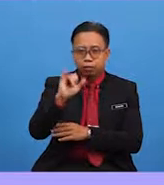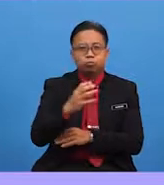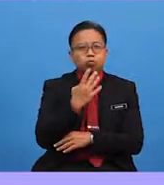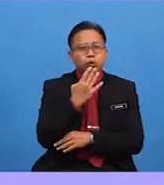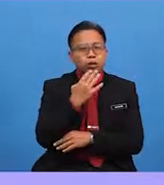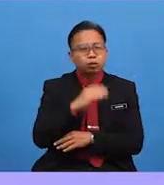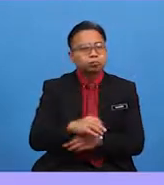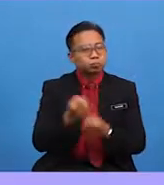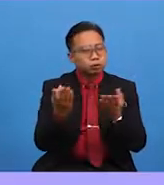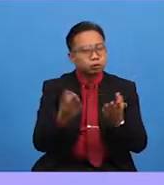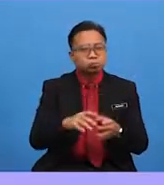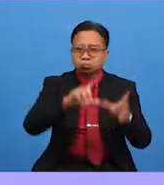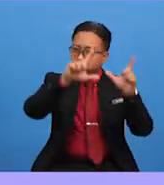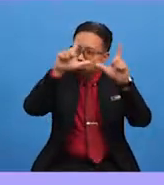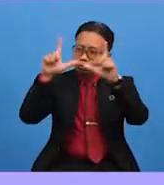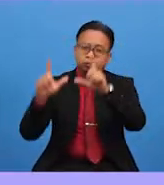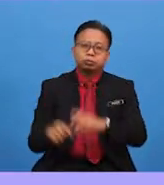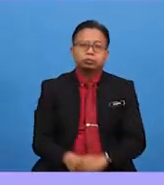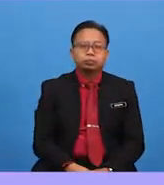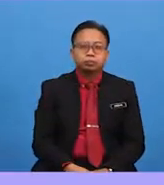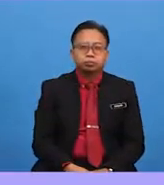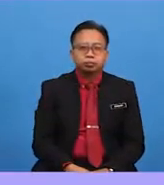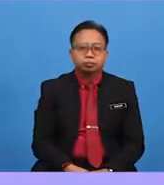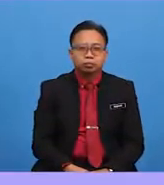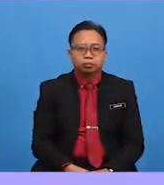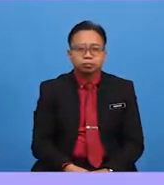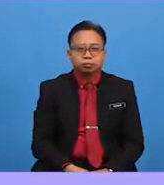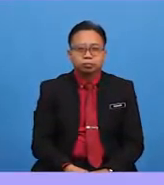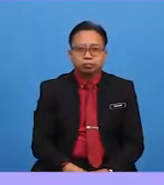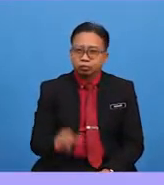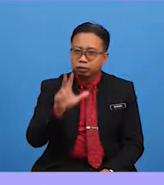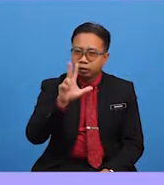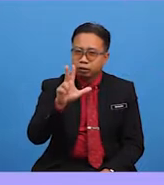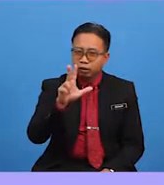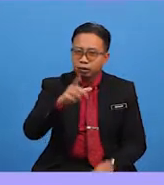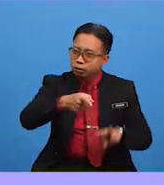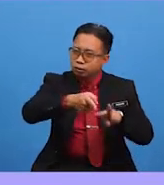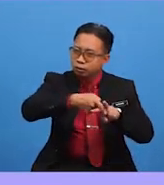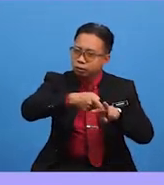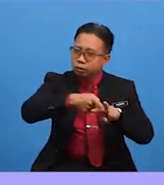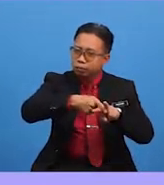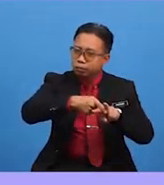Pelangi. Pelangi. Yang ketiga,